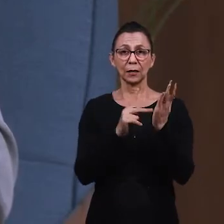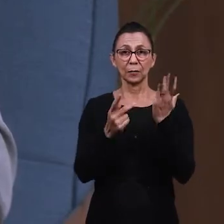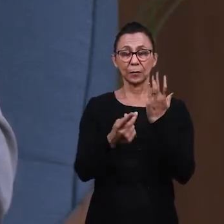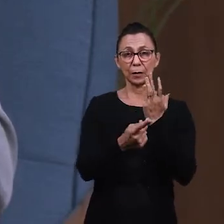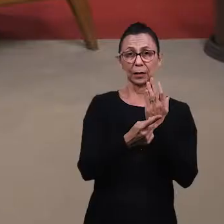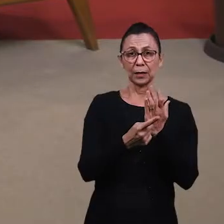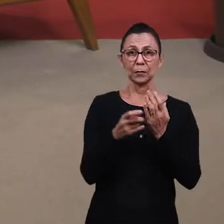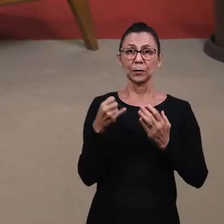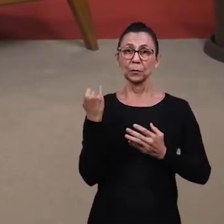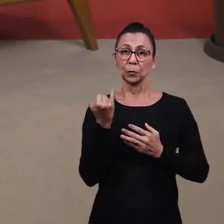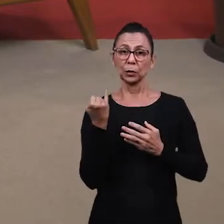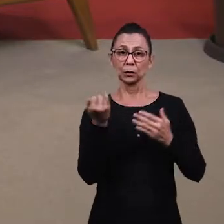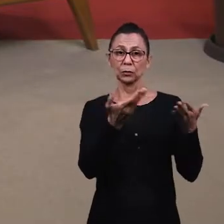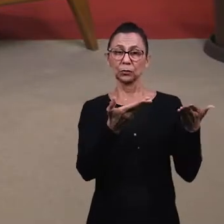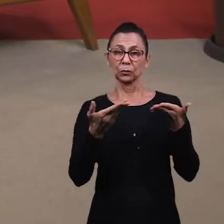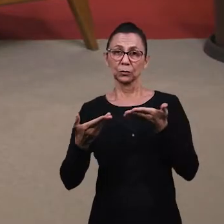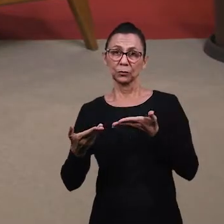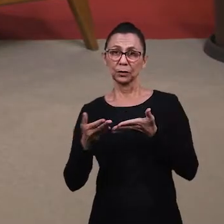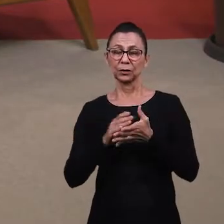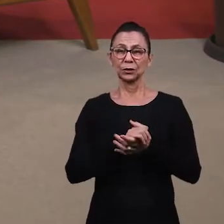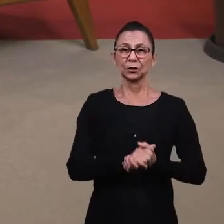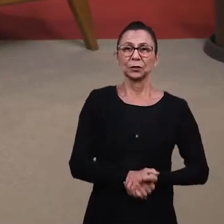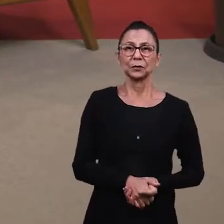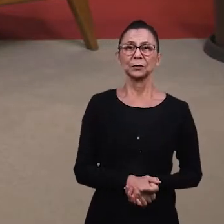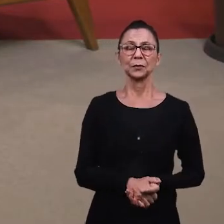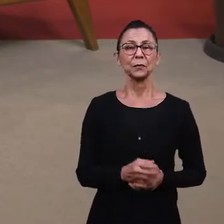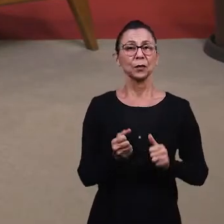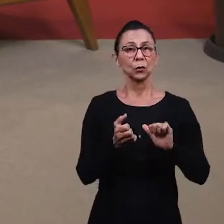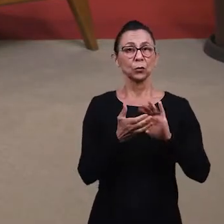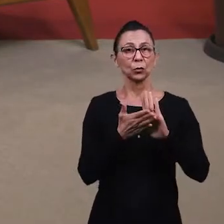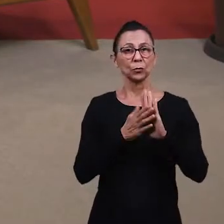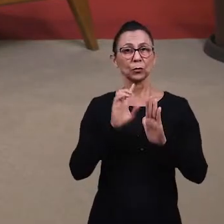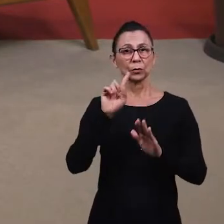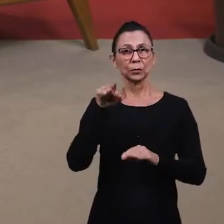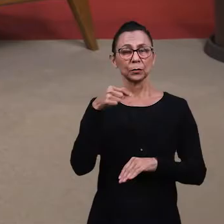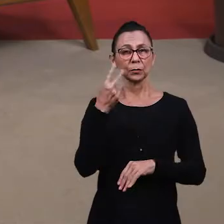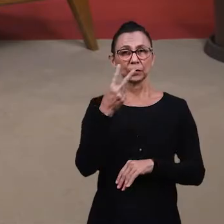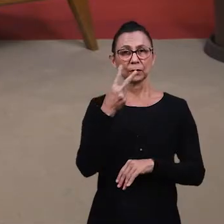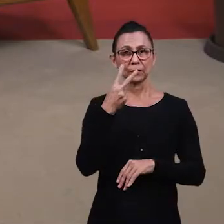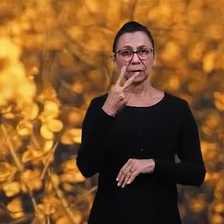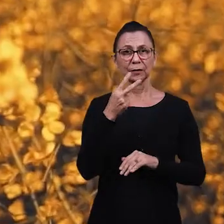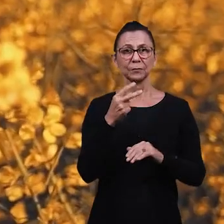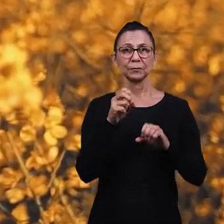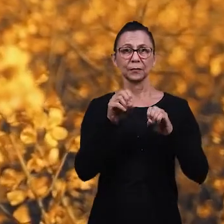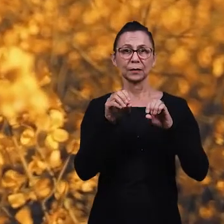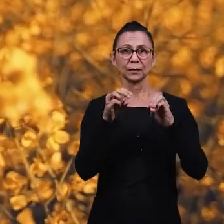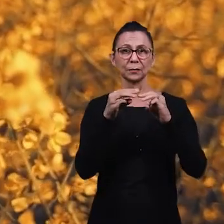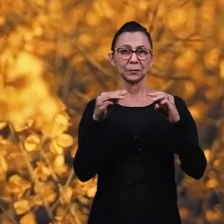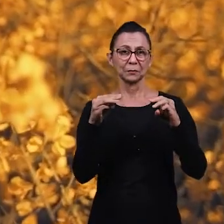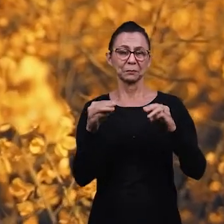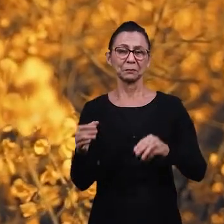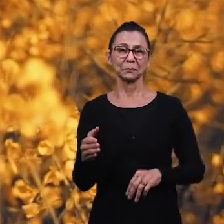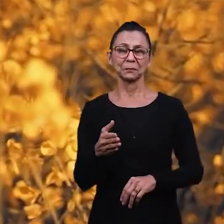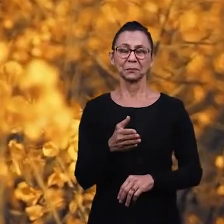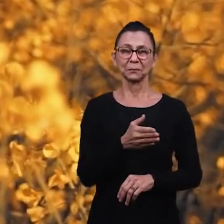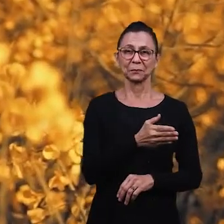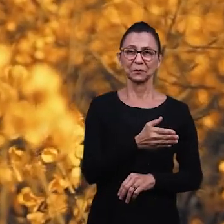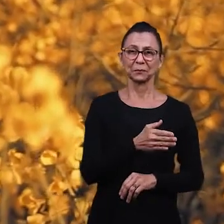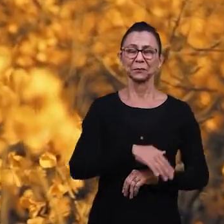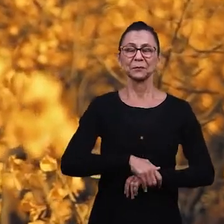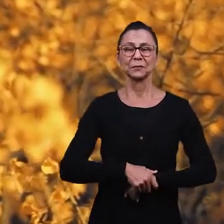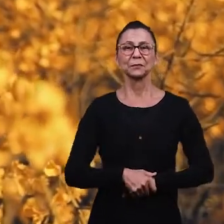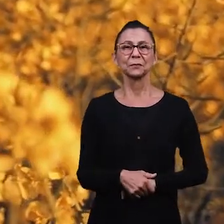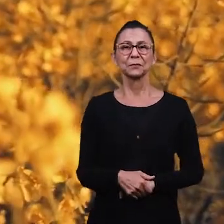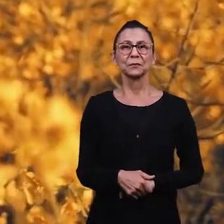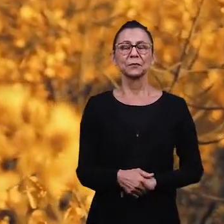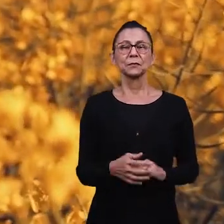Canale, dans l'étude de la parabole des noces, va parler sur l'importance de l'invitation. Nous allons entendre une louange et après le volet du